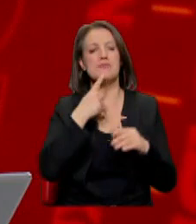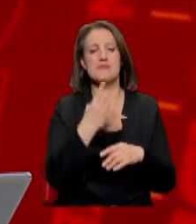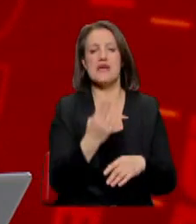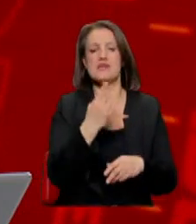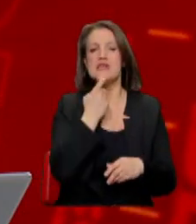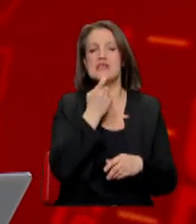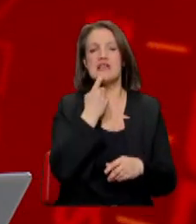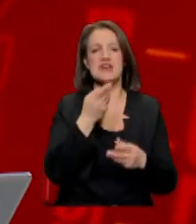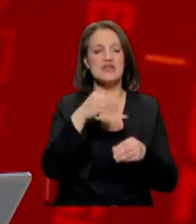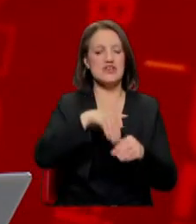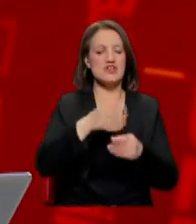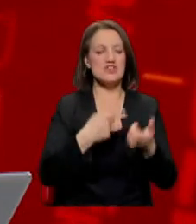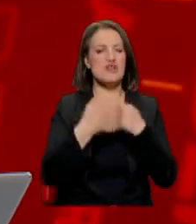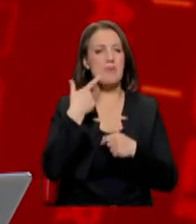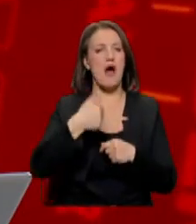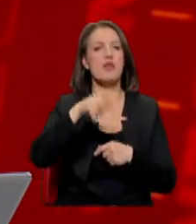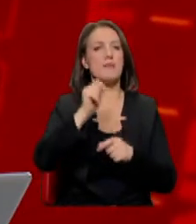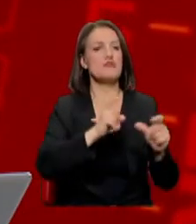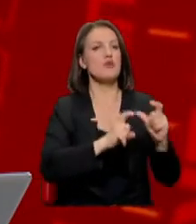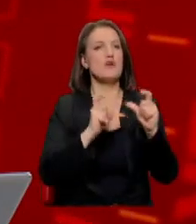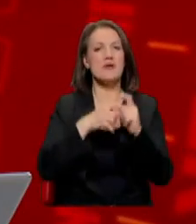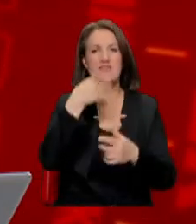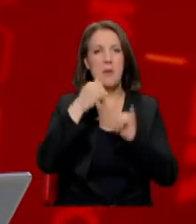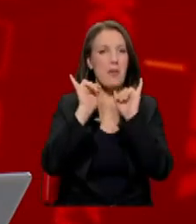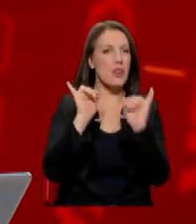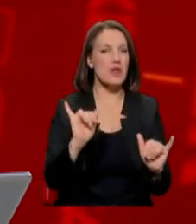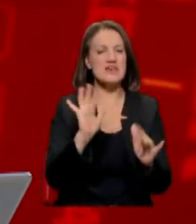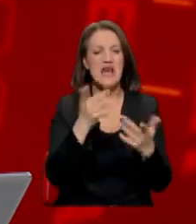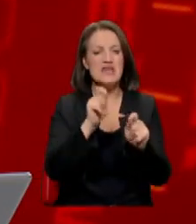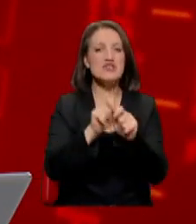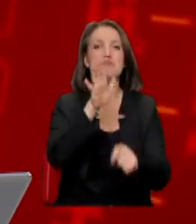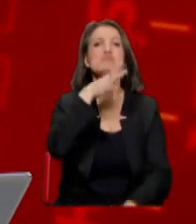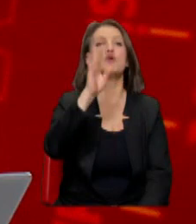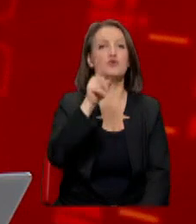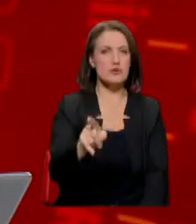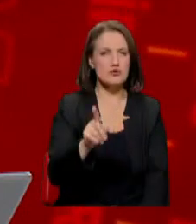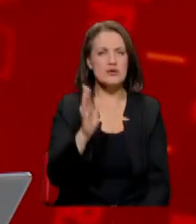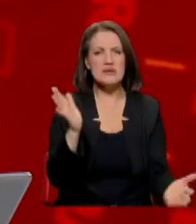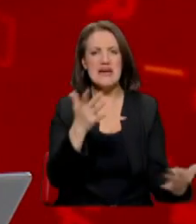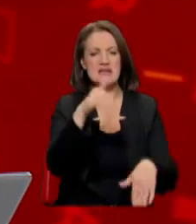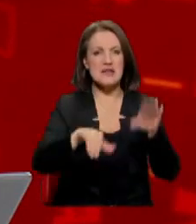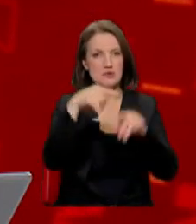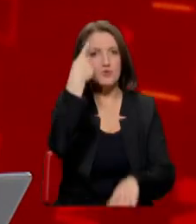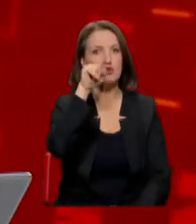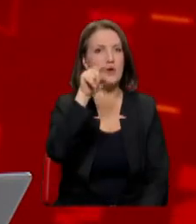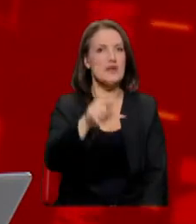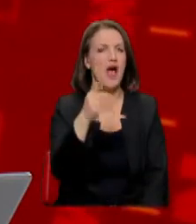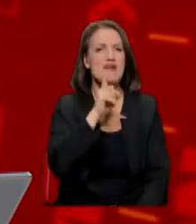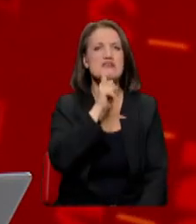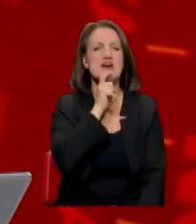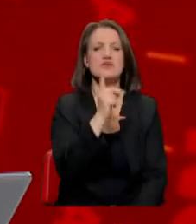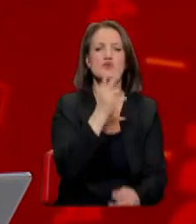İçişleri Bakanlığı yapan Soylu'nun ifadelerinden farkı yok. Ya işi bilmiyorsunuz ya da seçim dolayısıyla